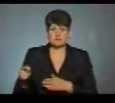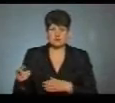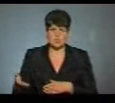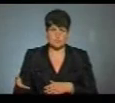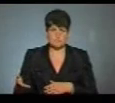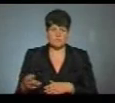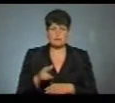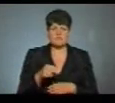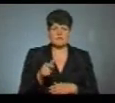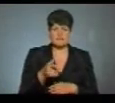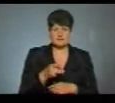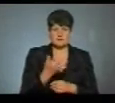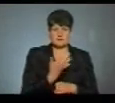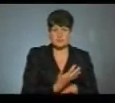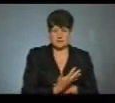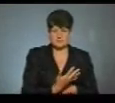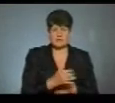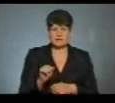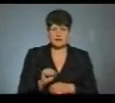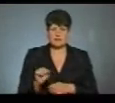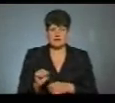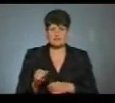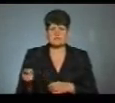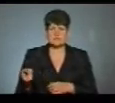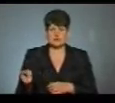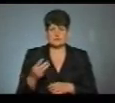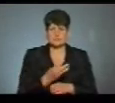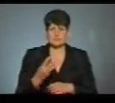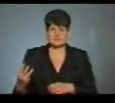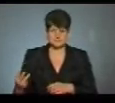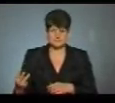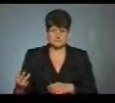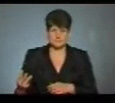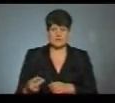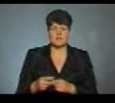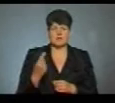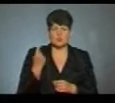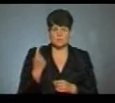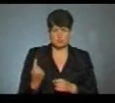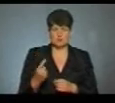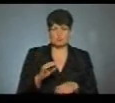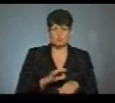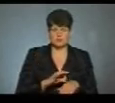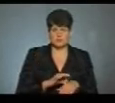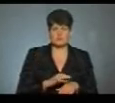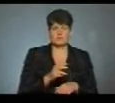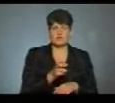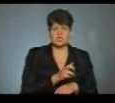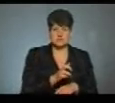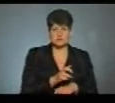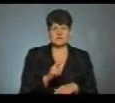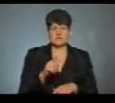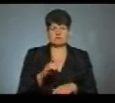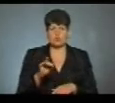Тернополі, Підгаєцький район – 5 хворих, Теребовлянський і Тернопільський – по 3 хворих та по одному хворому в Бережанському, Зборівському та